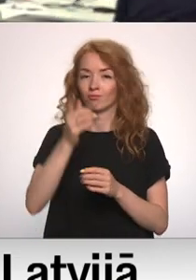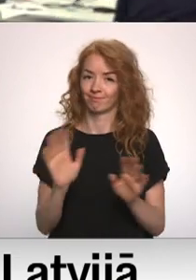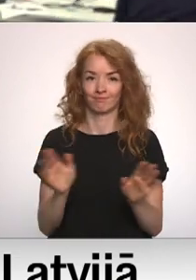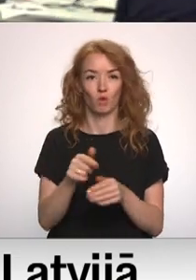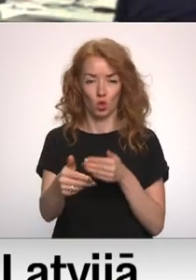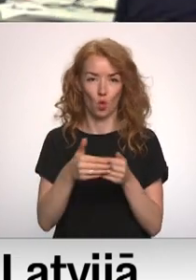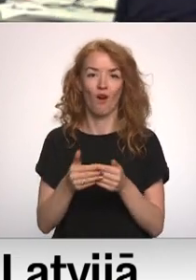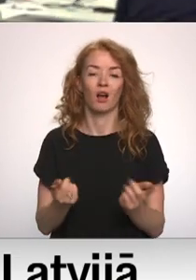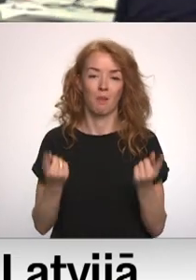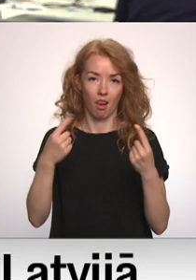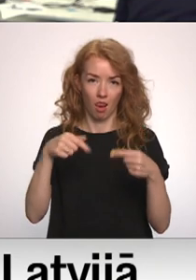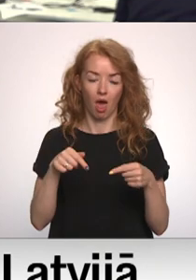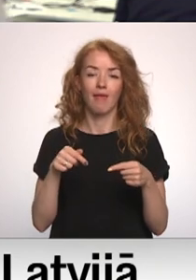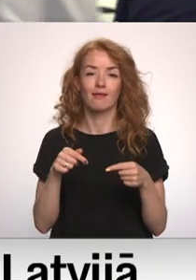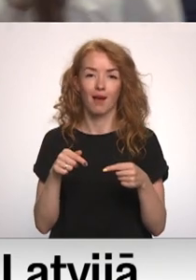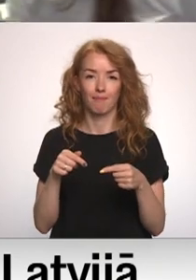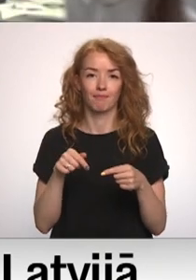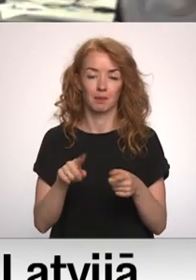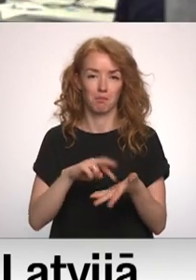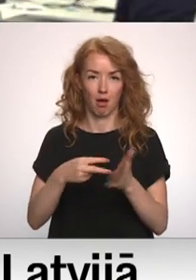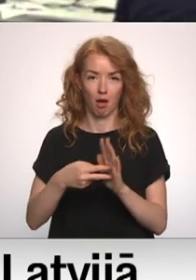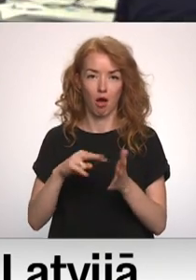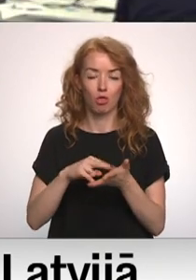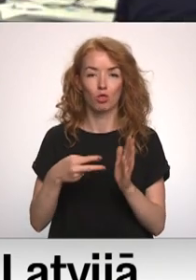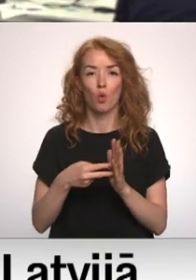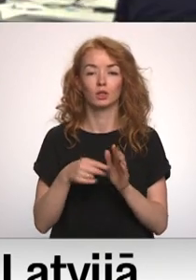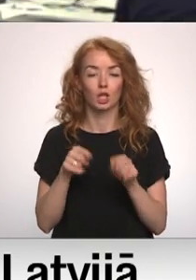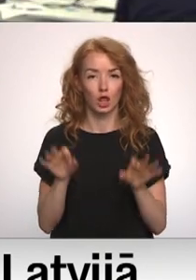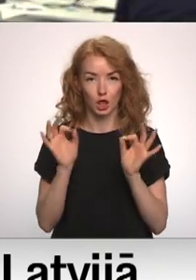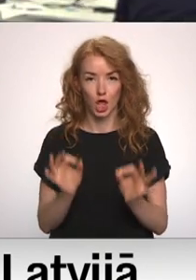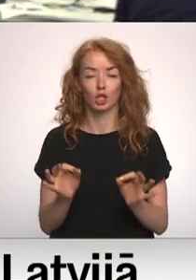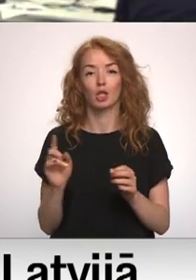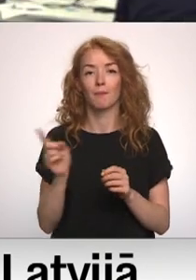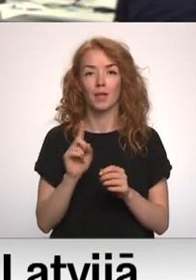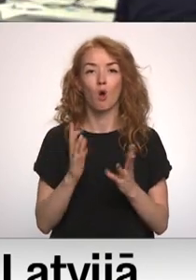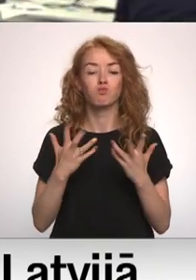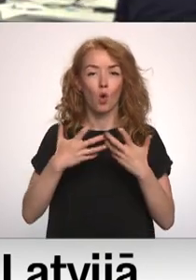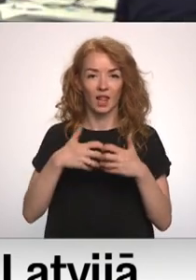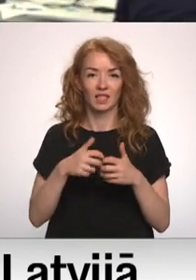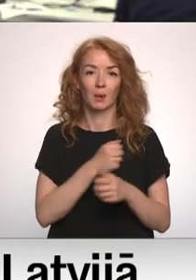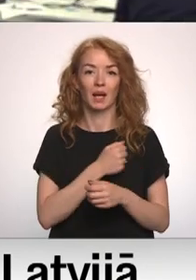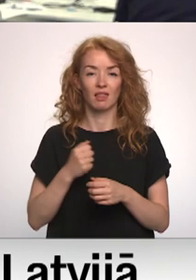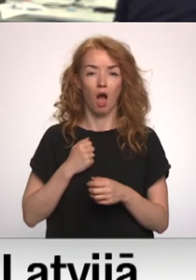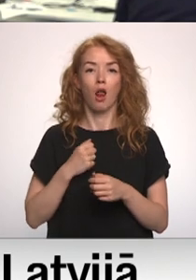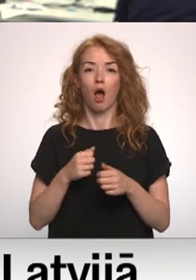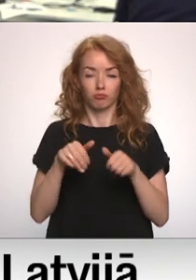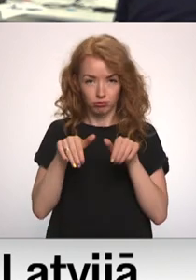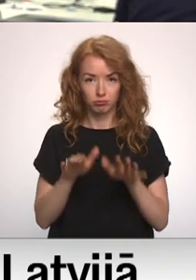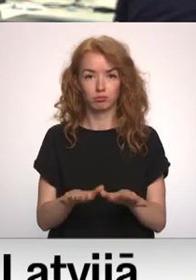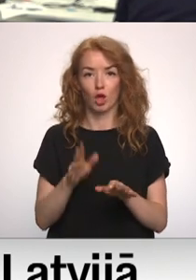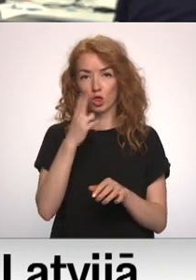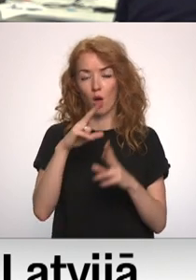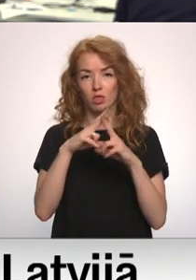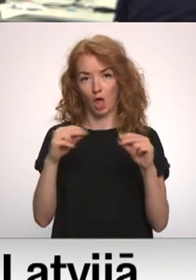nākotnē, vai arī neiespējamam scenārijam, bet tā ir tiešām šī politiskā un militāra apņemšanās no NATO